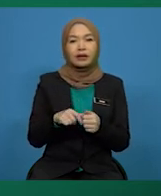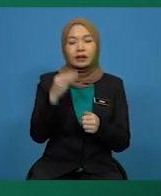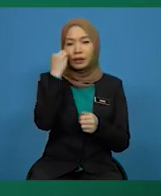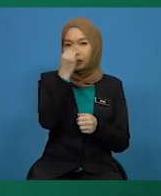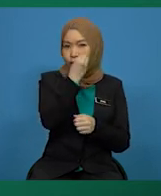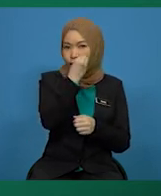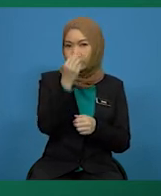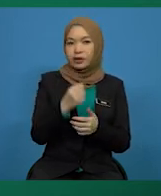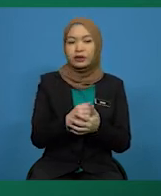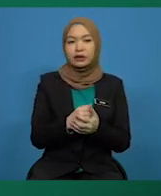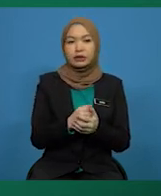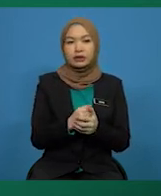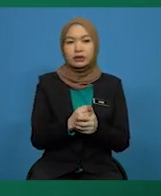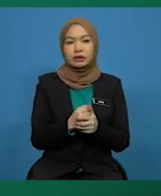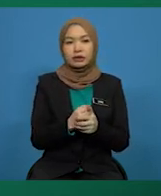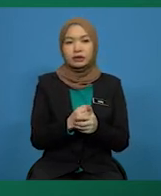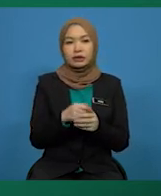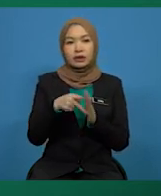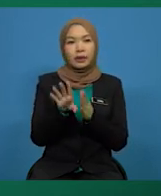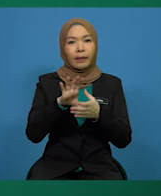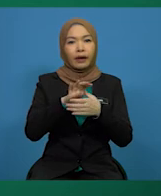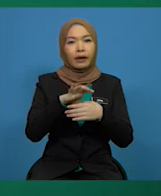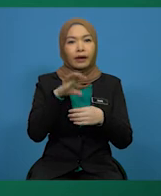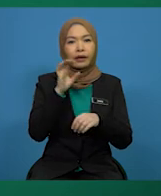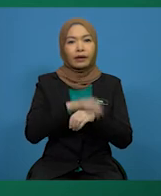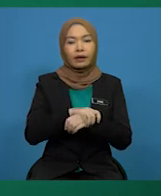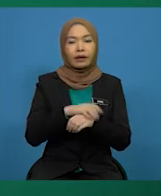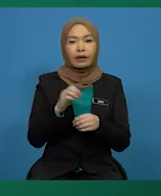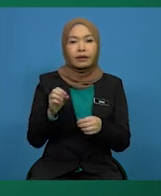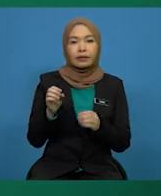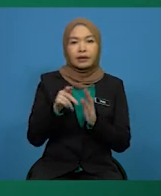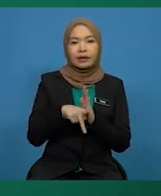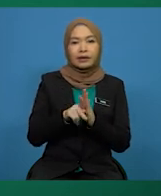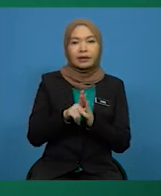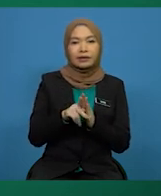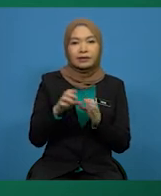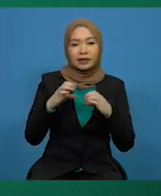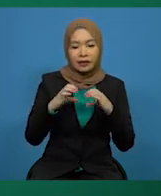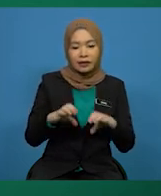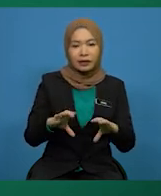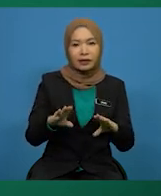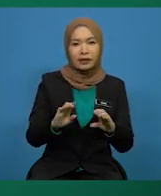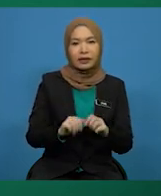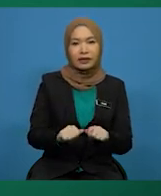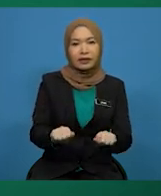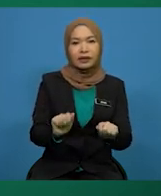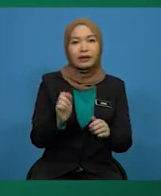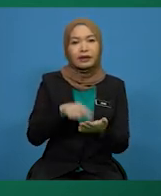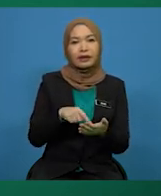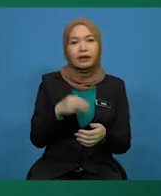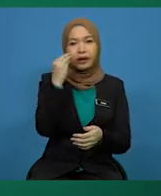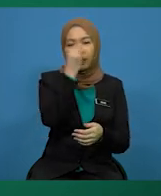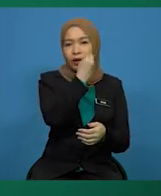pada situasi perangkap kecairan ini? Ya, didapati kadar bunga tidak berubah